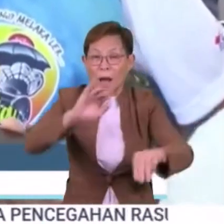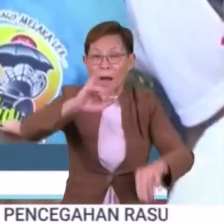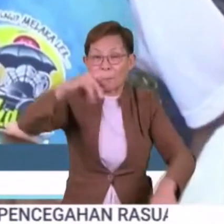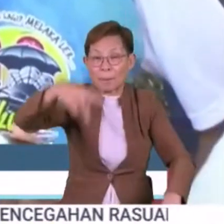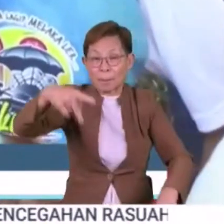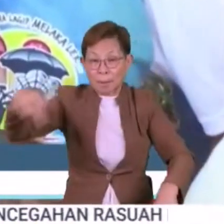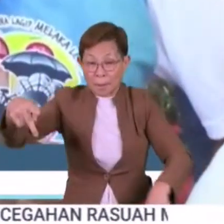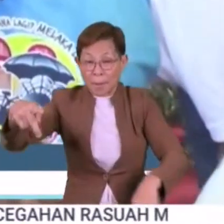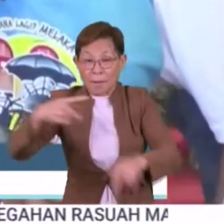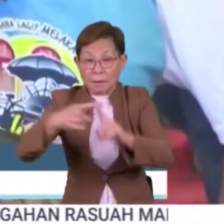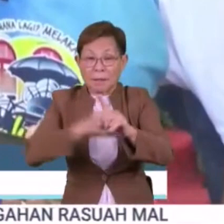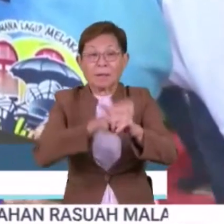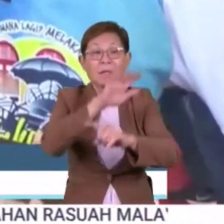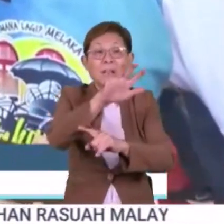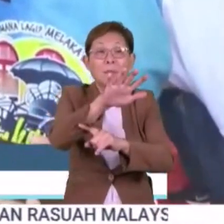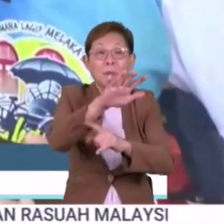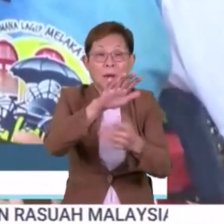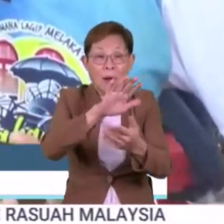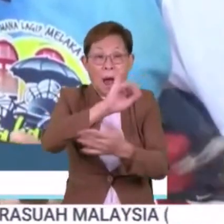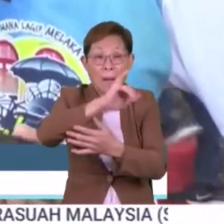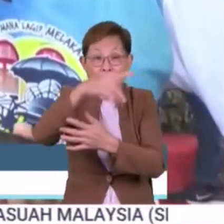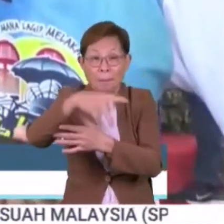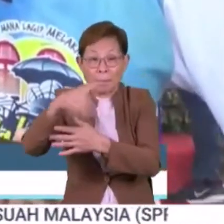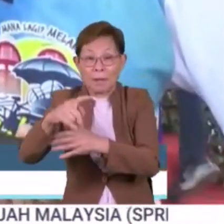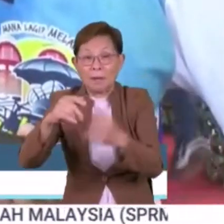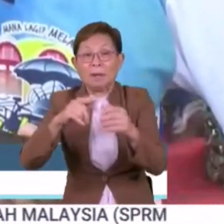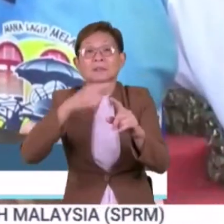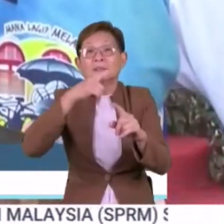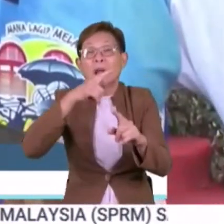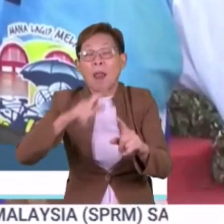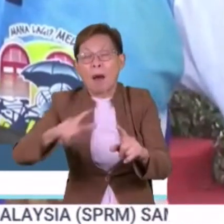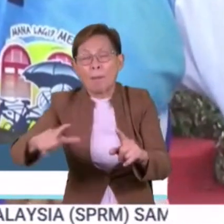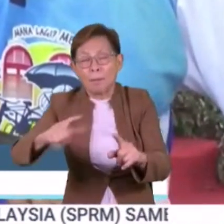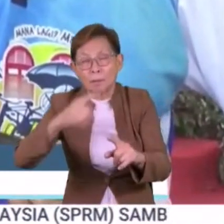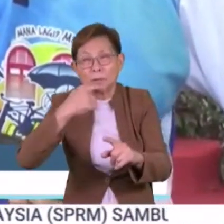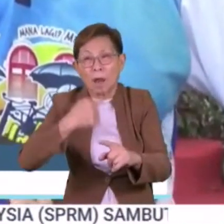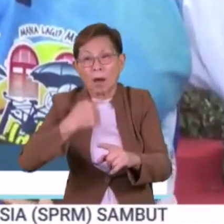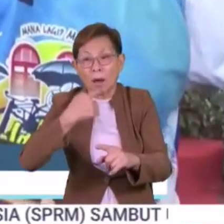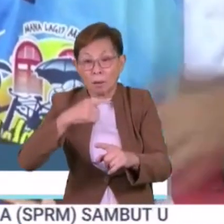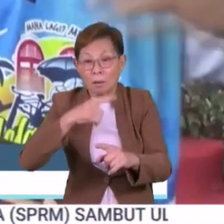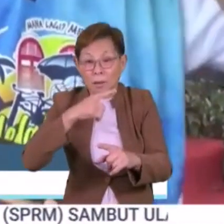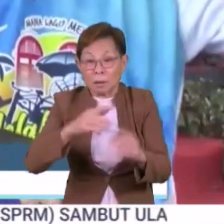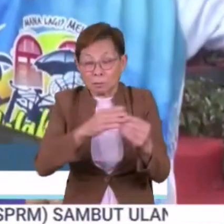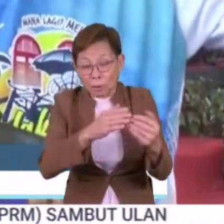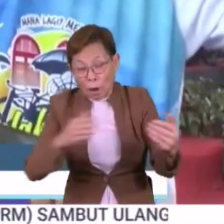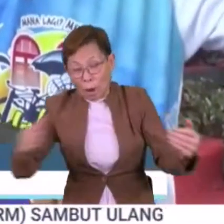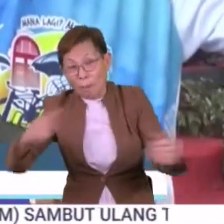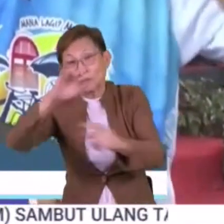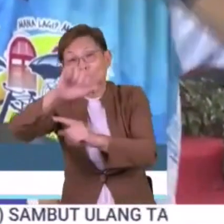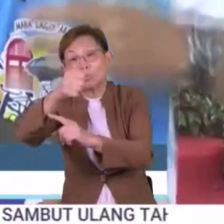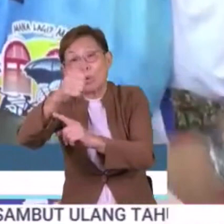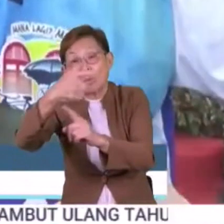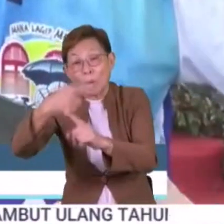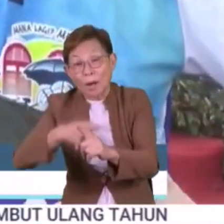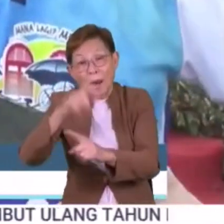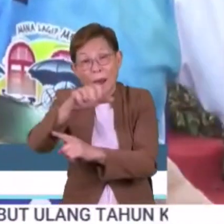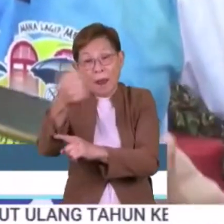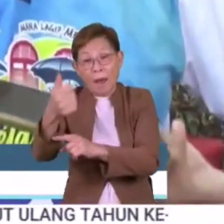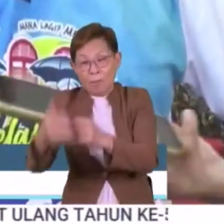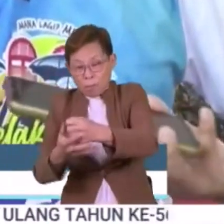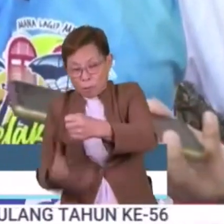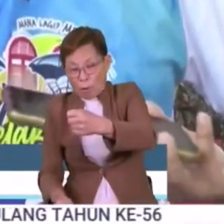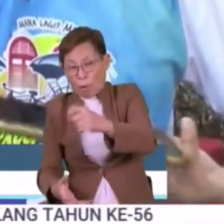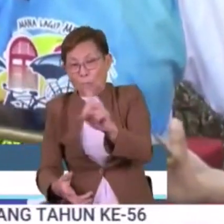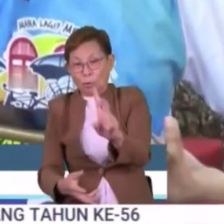IPT dari 5 buah IPT selama 10 bulan. 10 bulan. Dana yang diperuntukkan adalah sebanyak